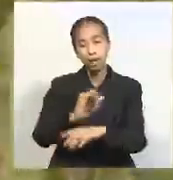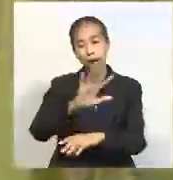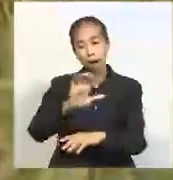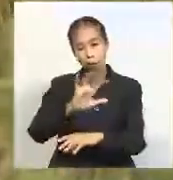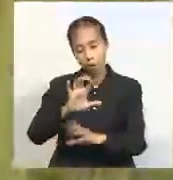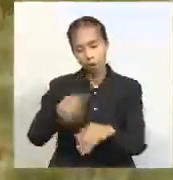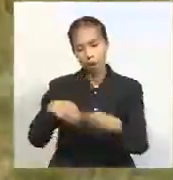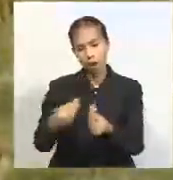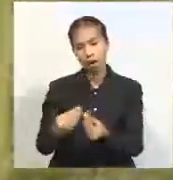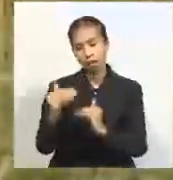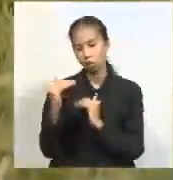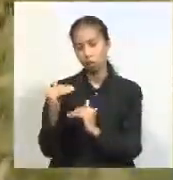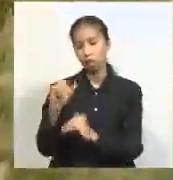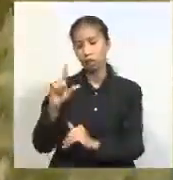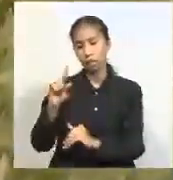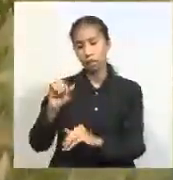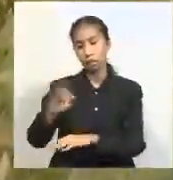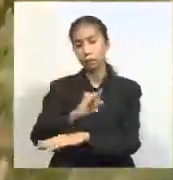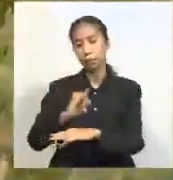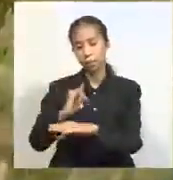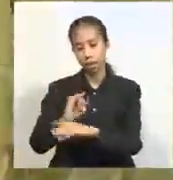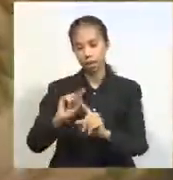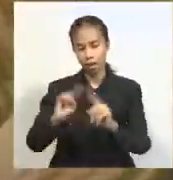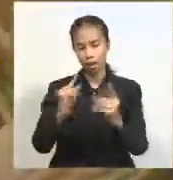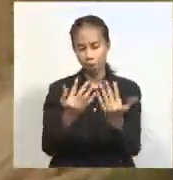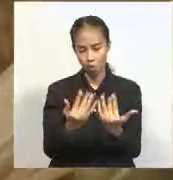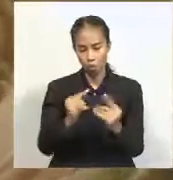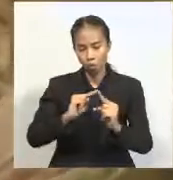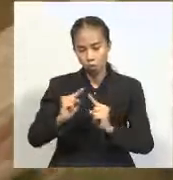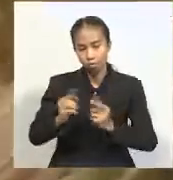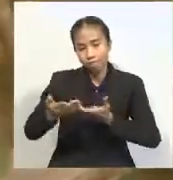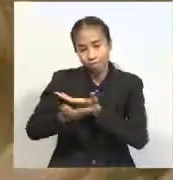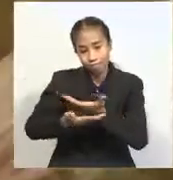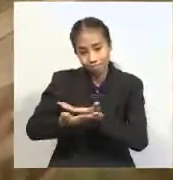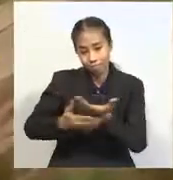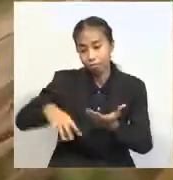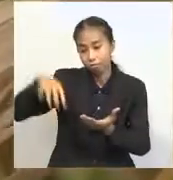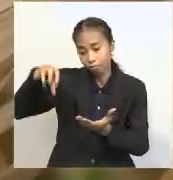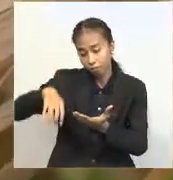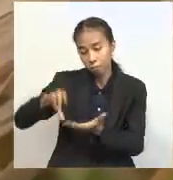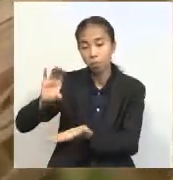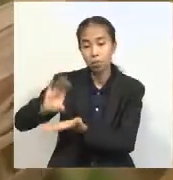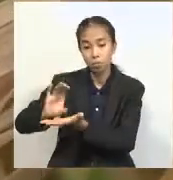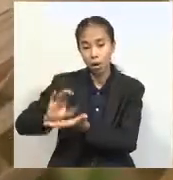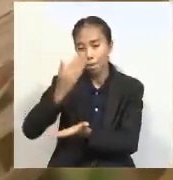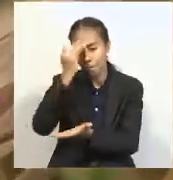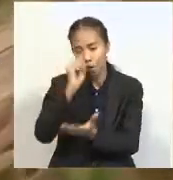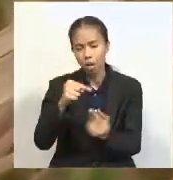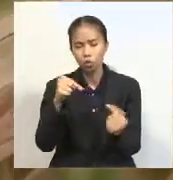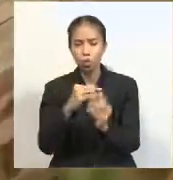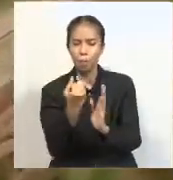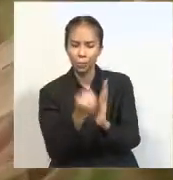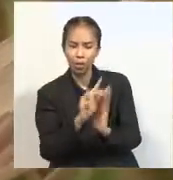จำนวนไม่เกิน20ไร่แต่จะต้องหารือกรอบวงเงินงบประมาณกับสำนักงบประมาณก่อนเพื่อไม่ให้ผิดวินัยการ